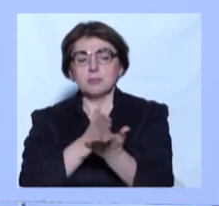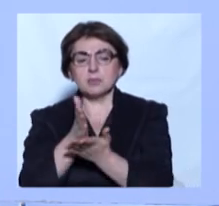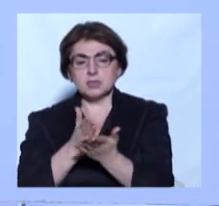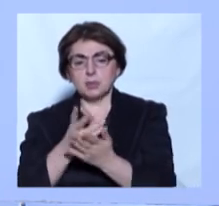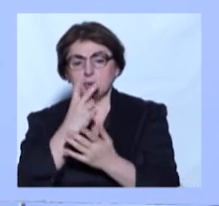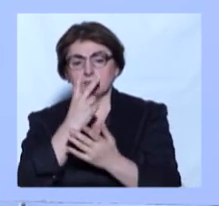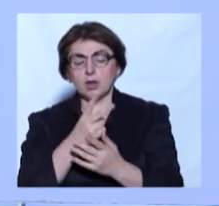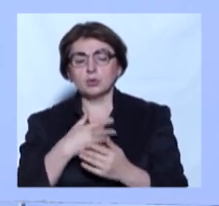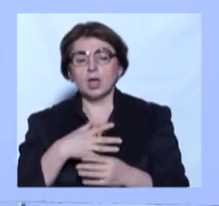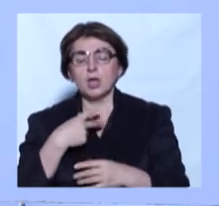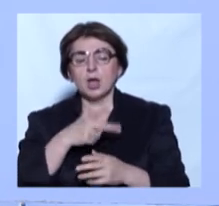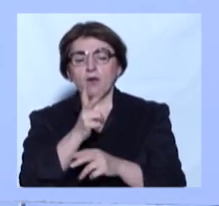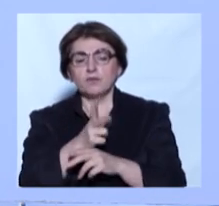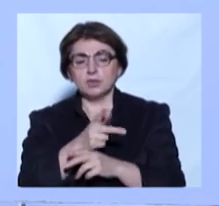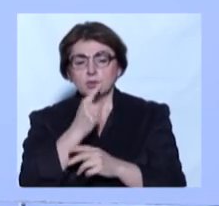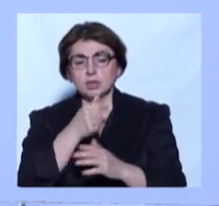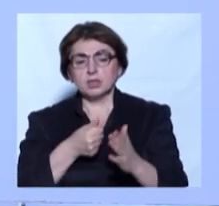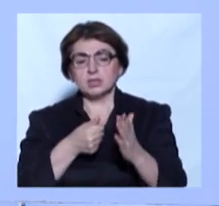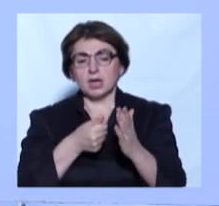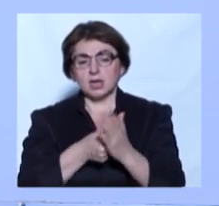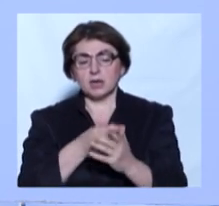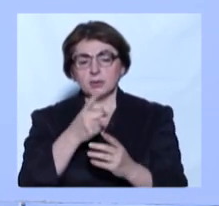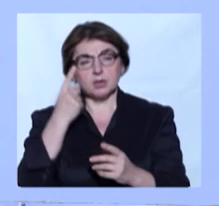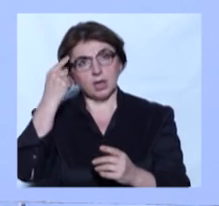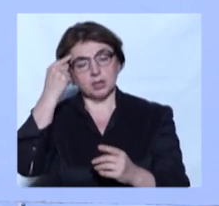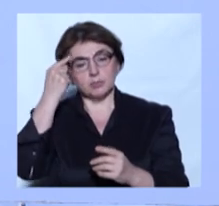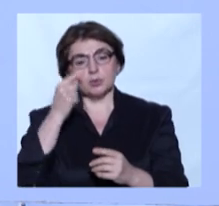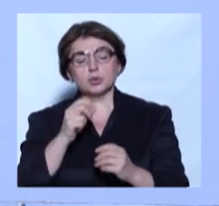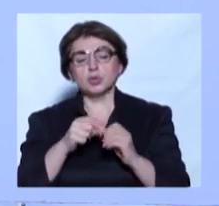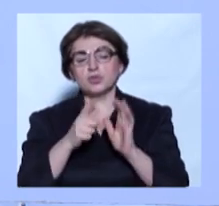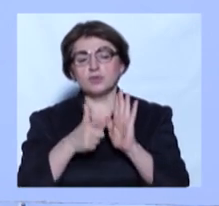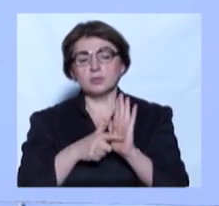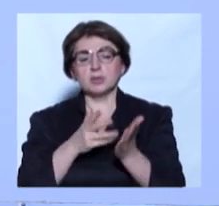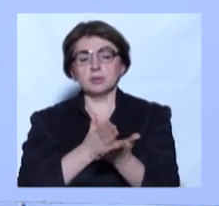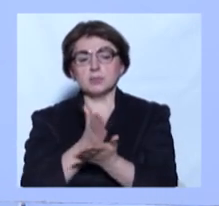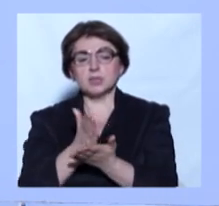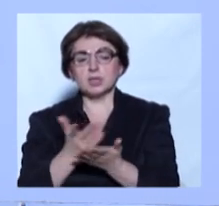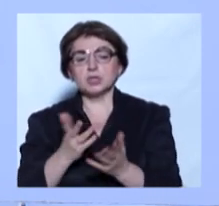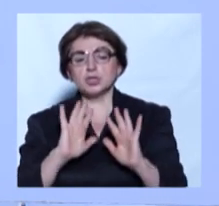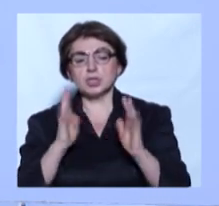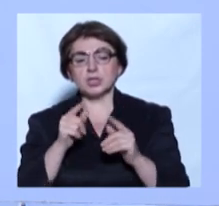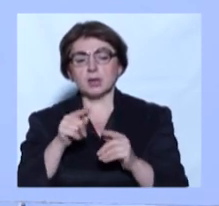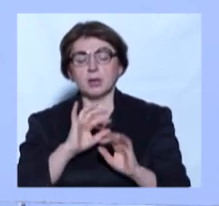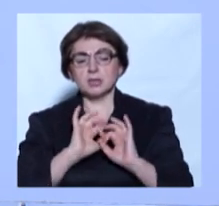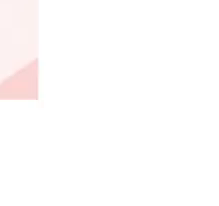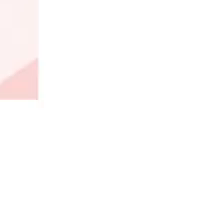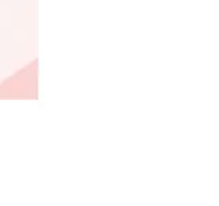ჩვენ ვნახოთ ვიდეო და ვიდეო სწორედ დაგეხმარებათ, რომ გაანალიზოთ 17 მიზანი თუ რის შესახებ არის.